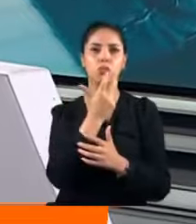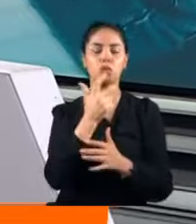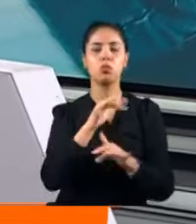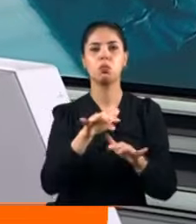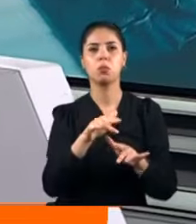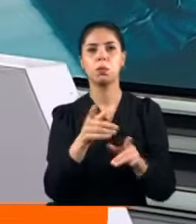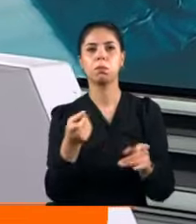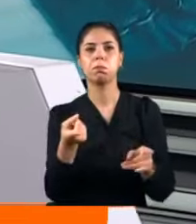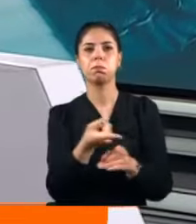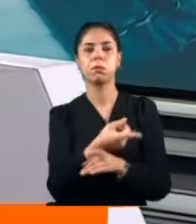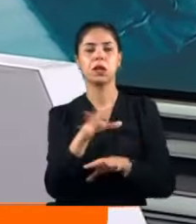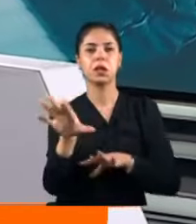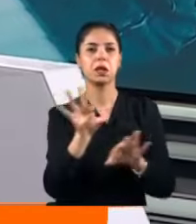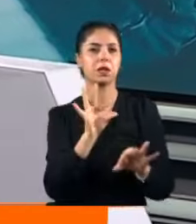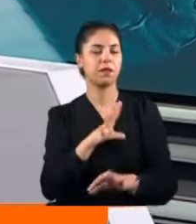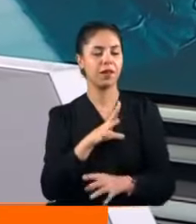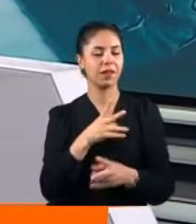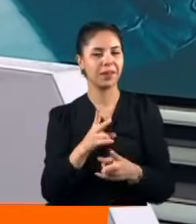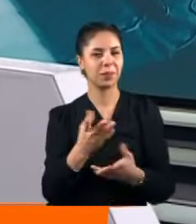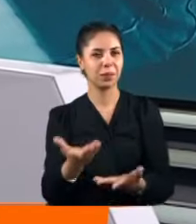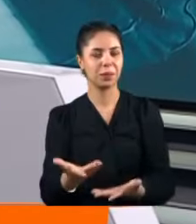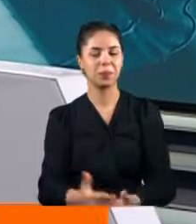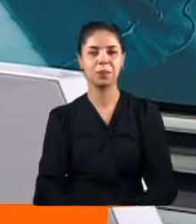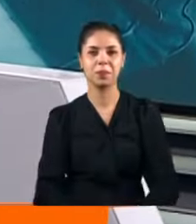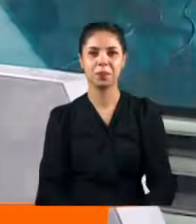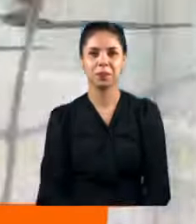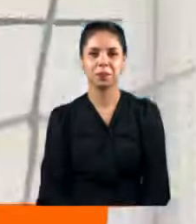bilişime kadar birçok seçenek de